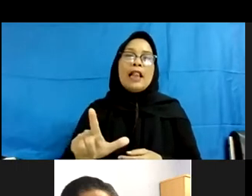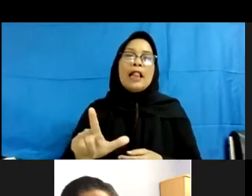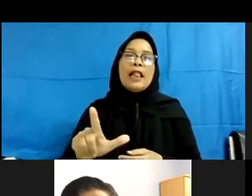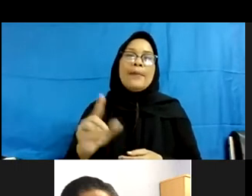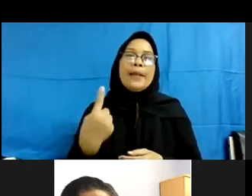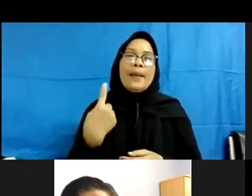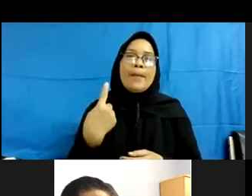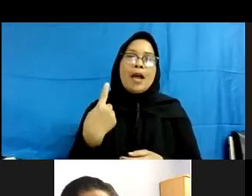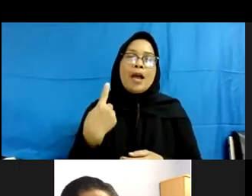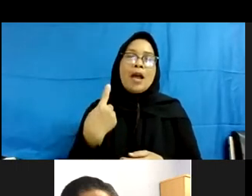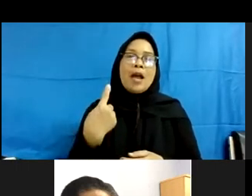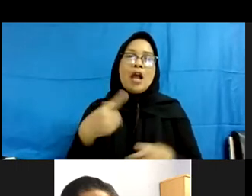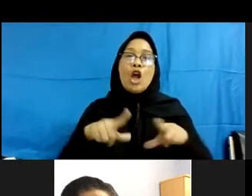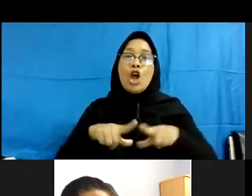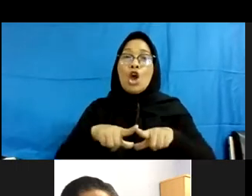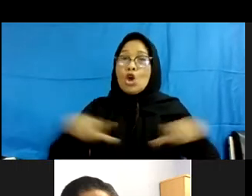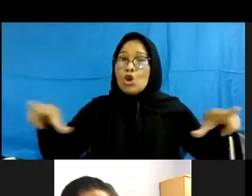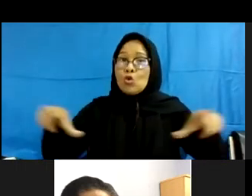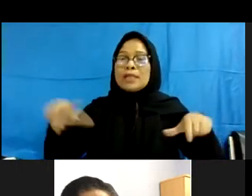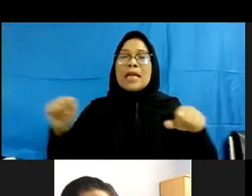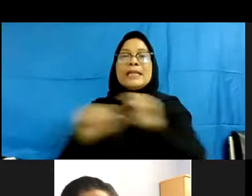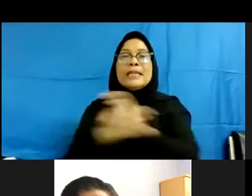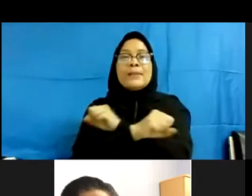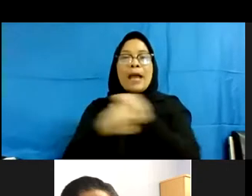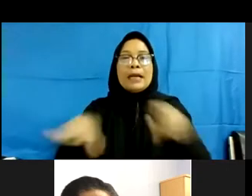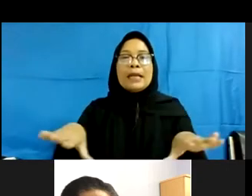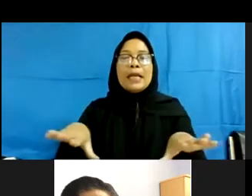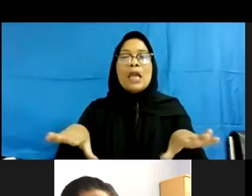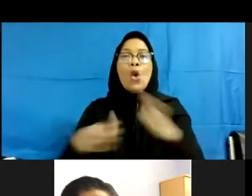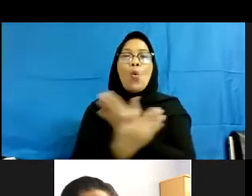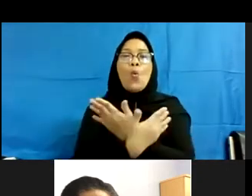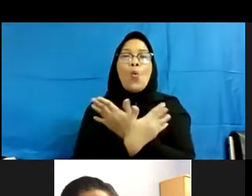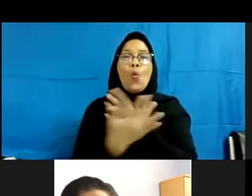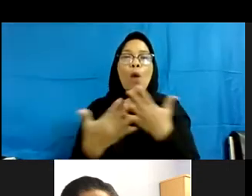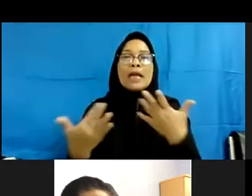itu luaskan ilmu sebagai warga dunia. Jadi,